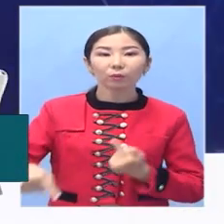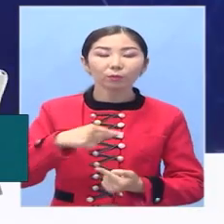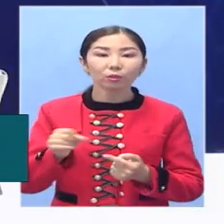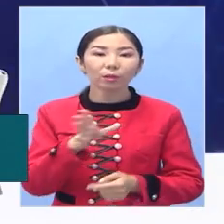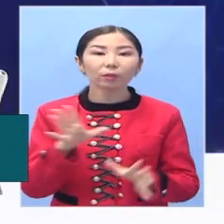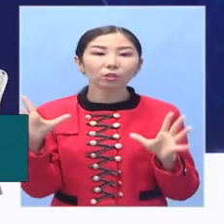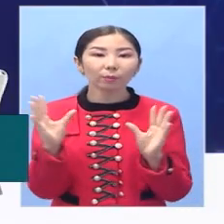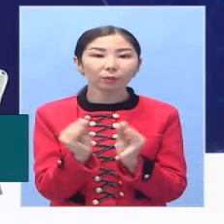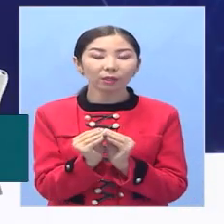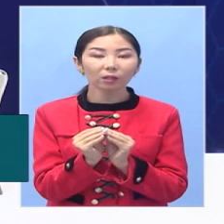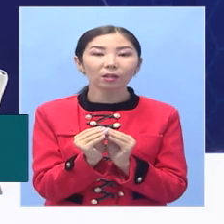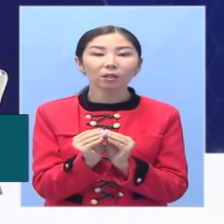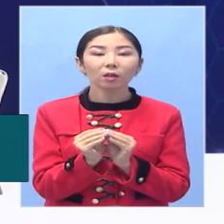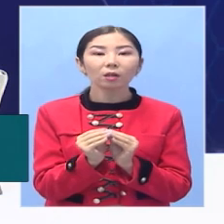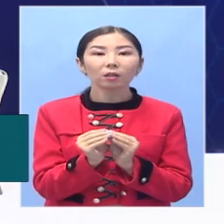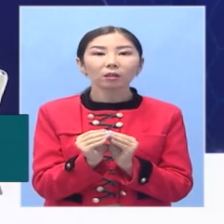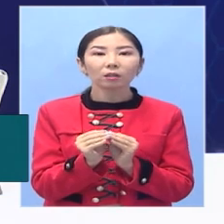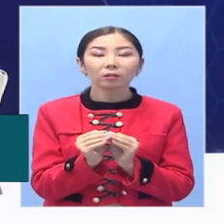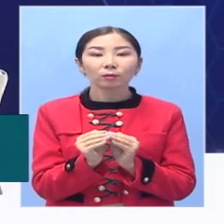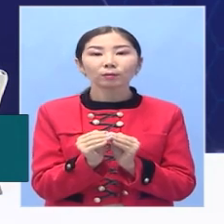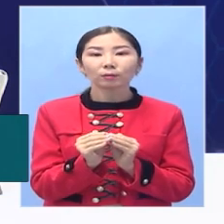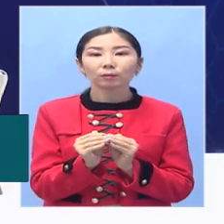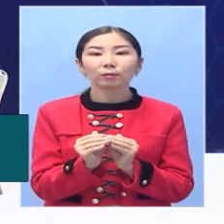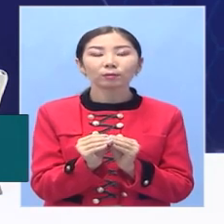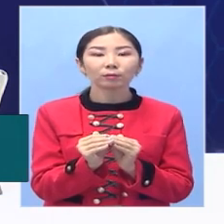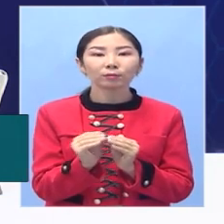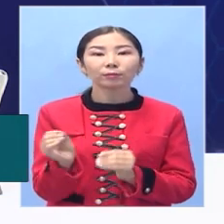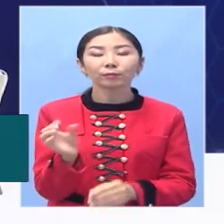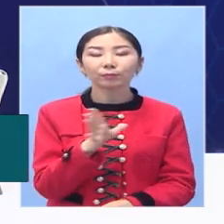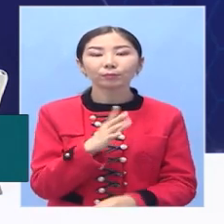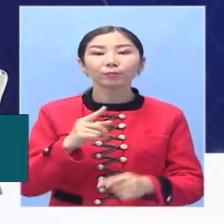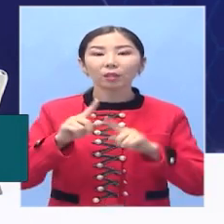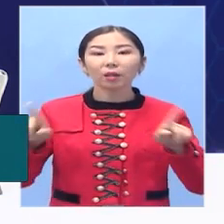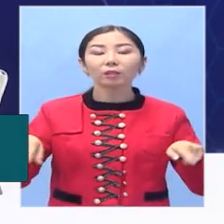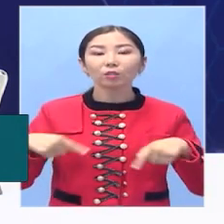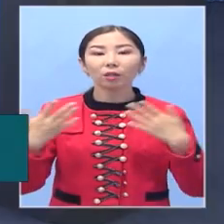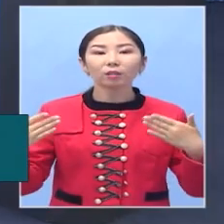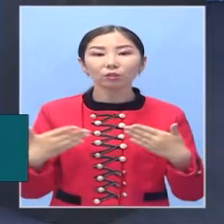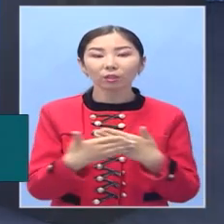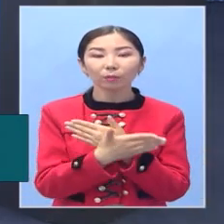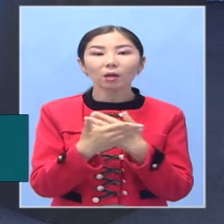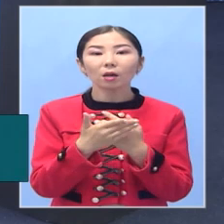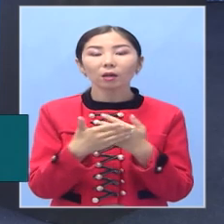жабылып қалған, керексіз болып қалған. Оларды да қайта жаңғыртып,